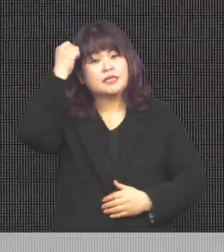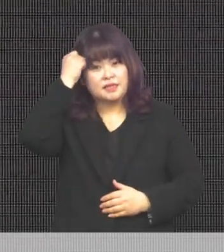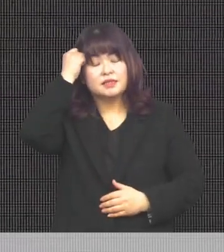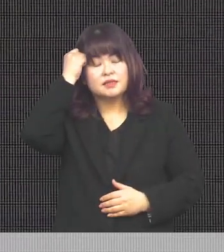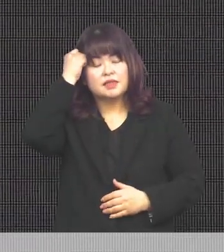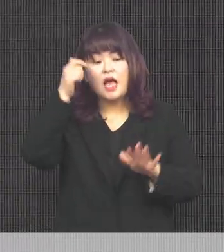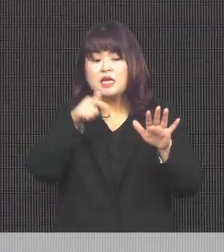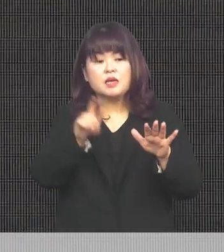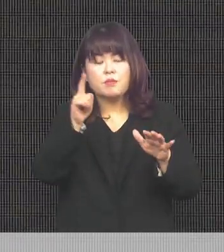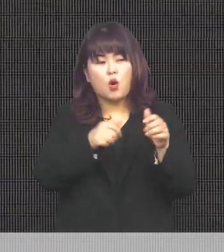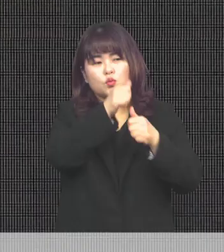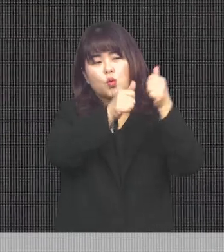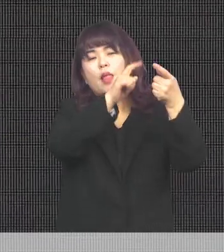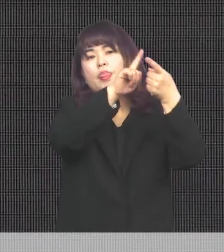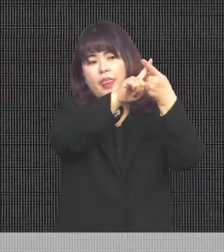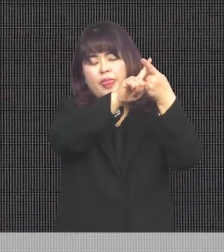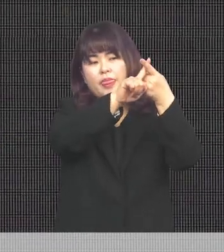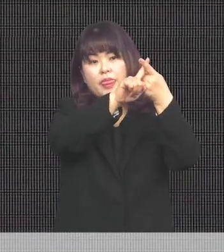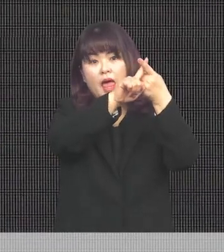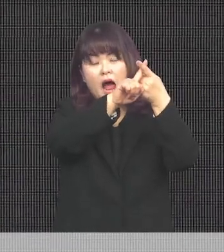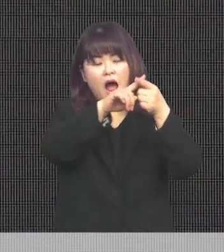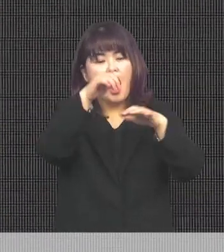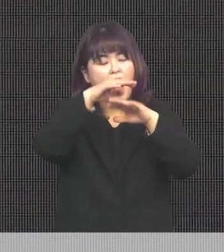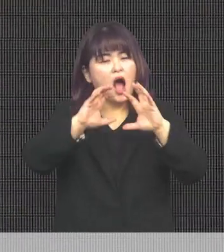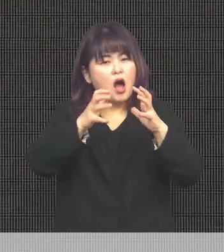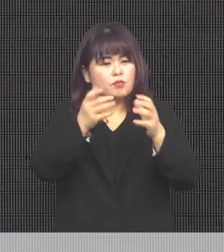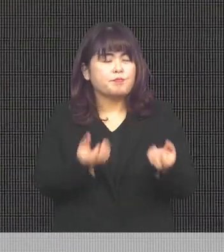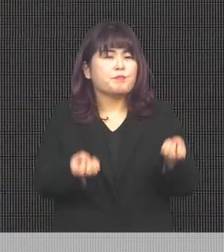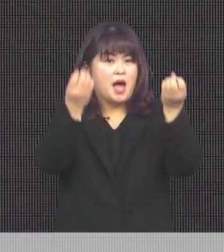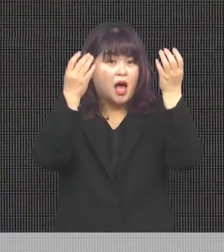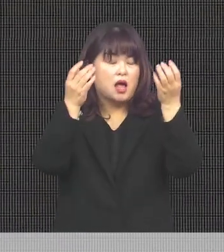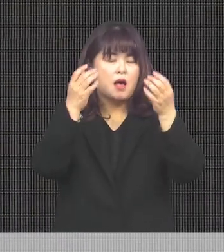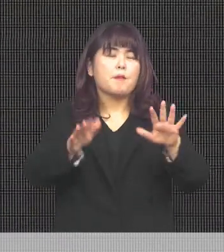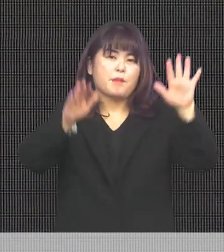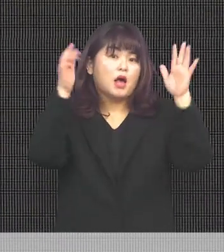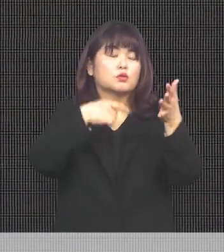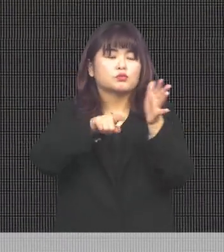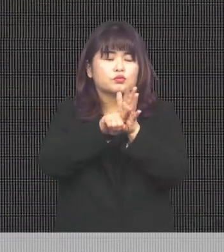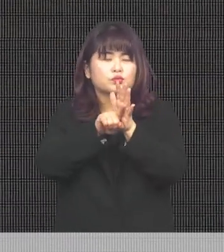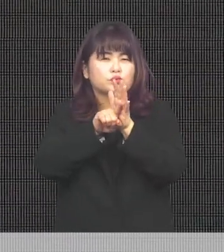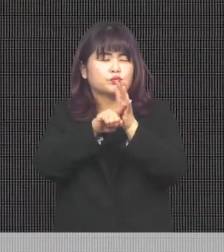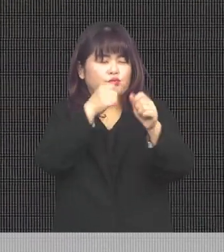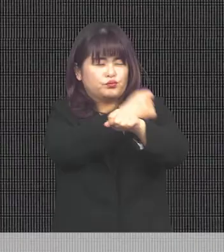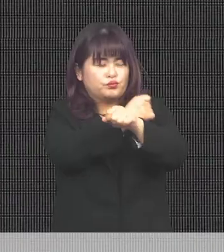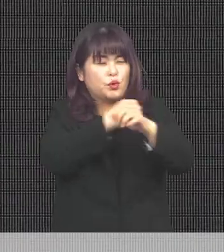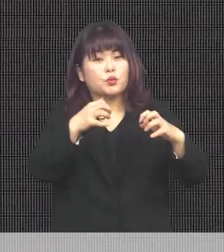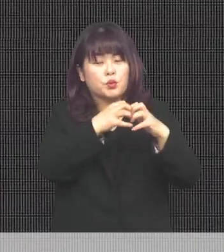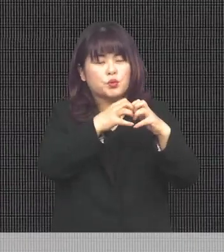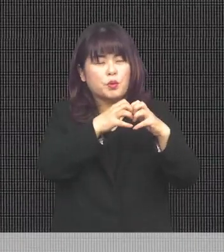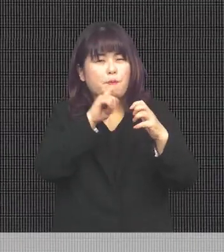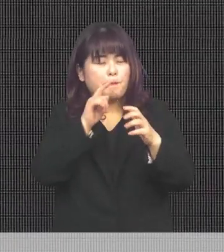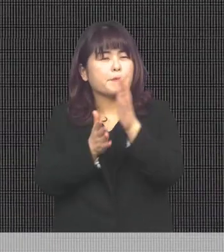우리가 선열들의 대한독립 만세, 대한독립 투쟁을 잊지 않고 길이